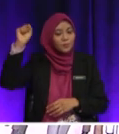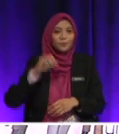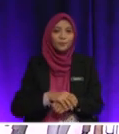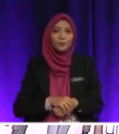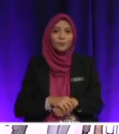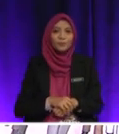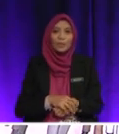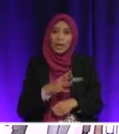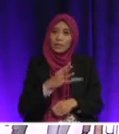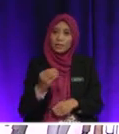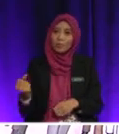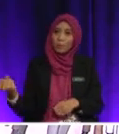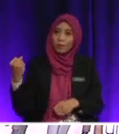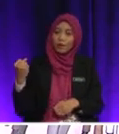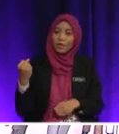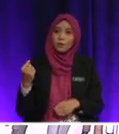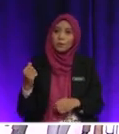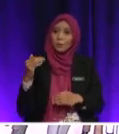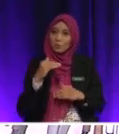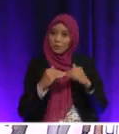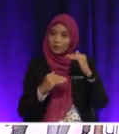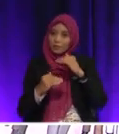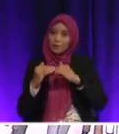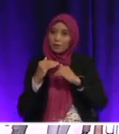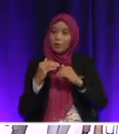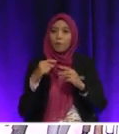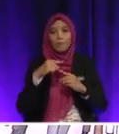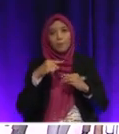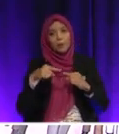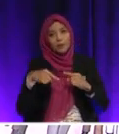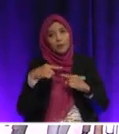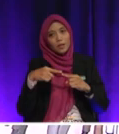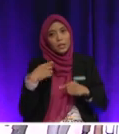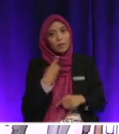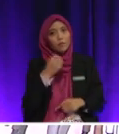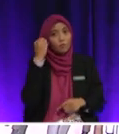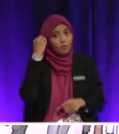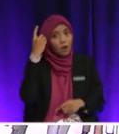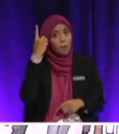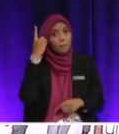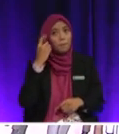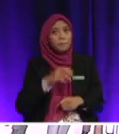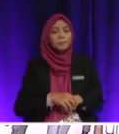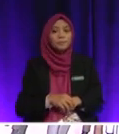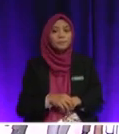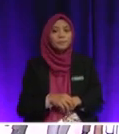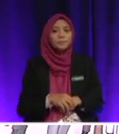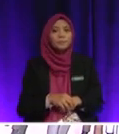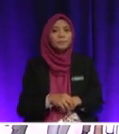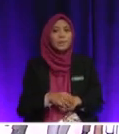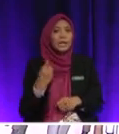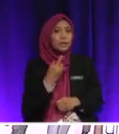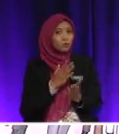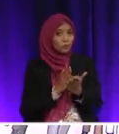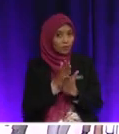semangat Patriotisme juga terbina dan terbentuk apabila kita memahami benar-benar soal pendidikan dan politik ke arah kemerdekaan kita akan teruskan